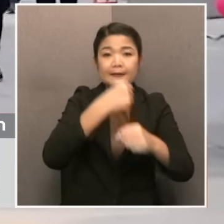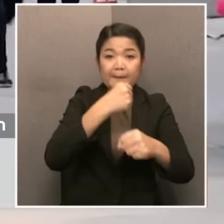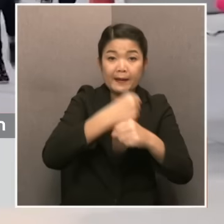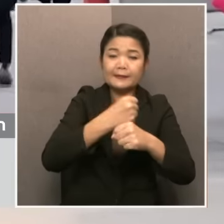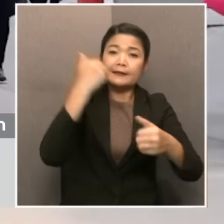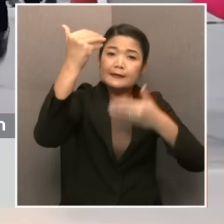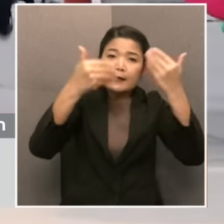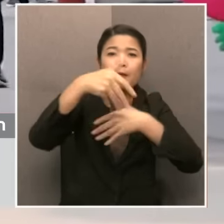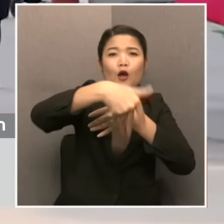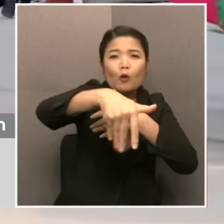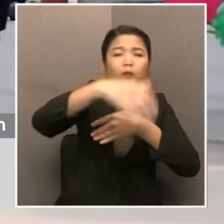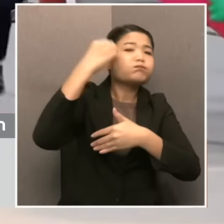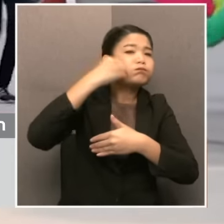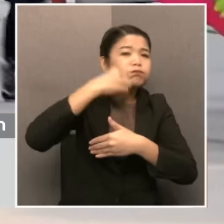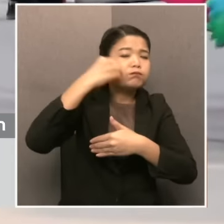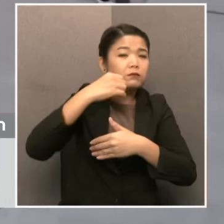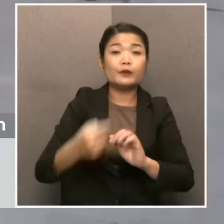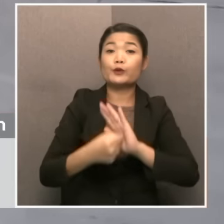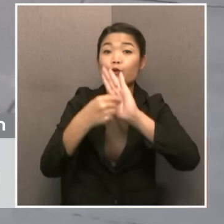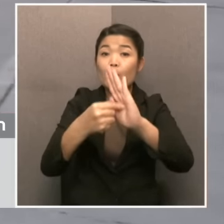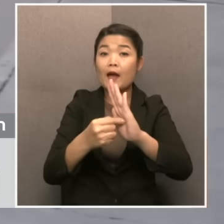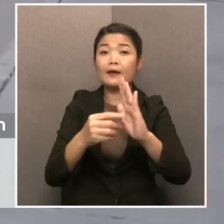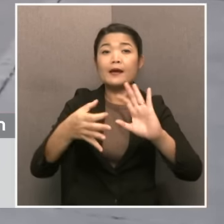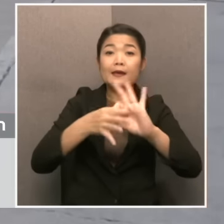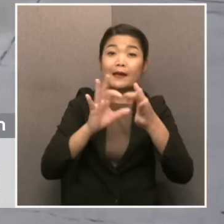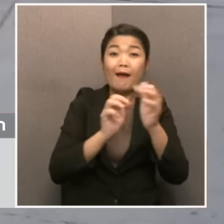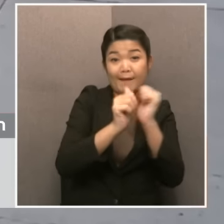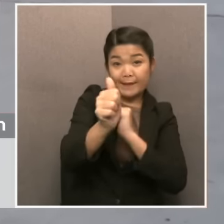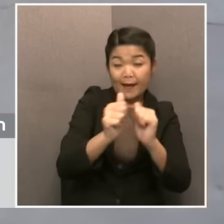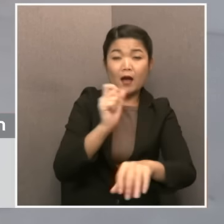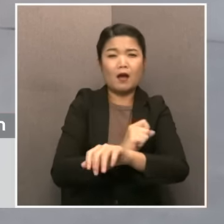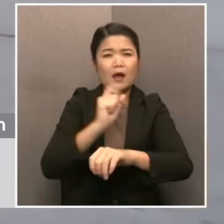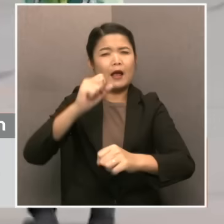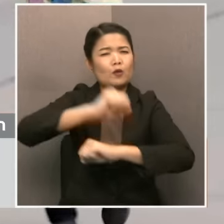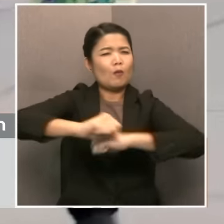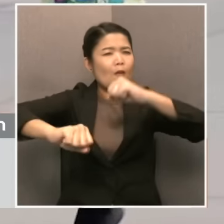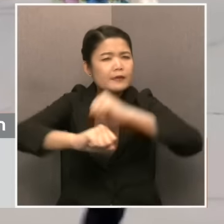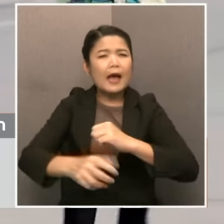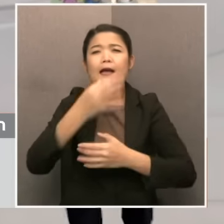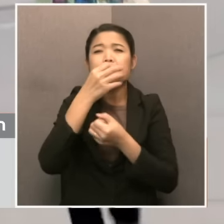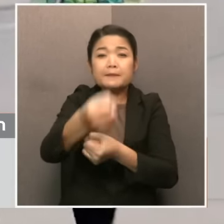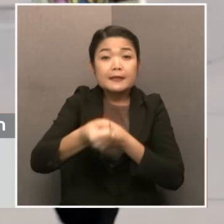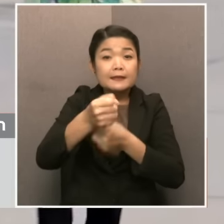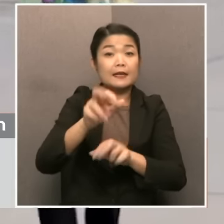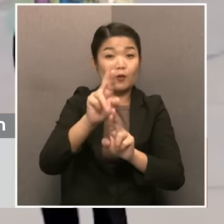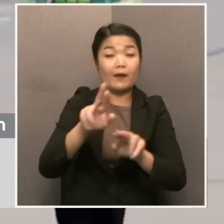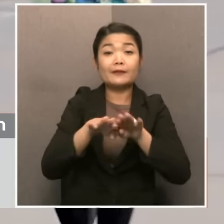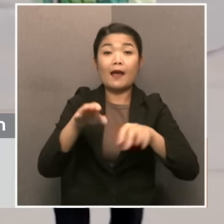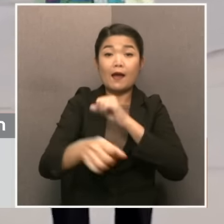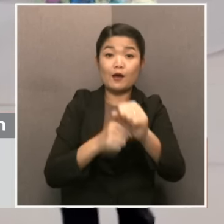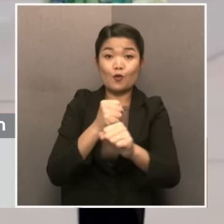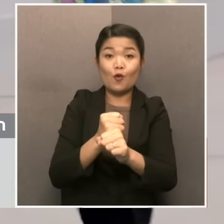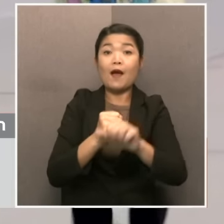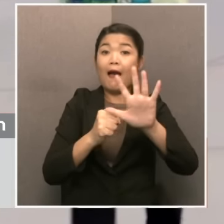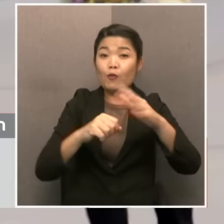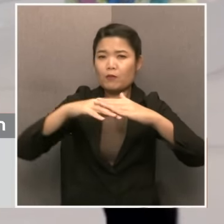กิจกรรมกลางแดดกลางแจ้งอย่างเช่นนักกีฬาผู้ใช้แรงงานเกษตรกรค่ะรวมไปถึงเด็กอายุต่ำกว่า5ปี